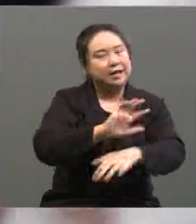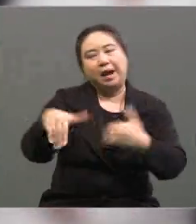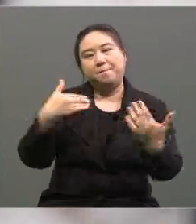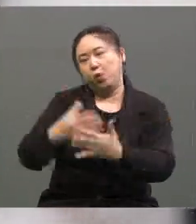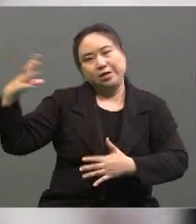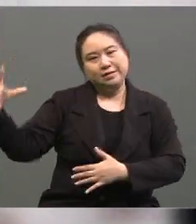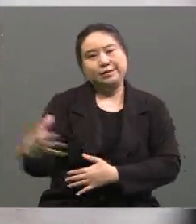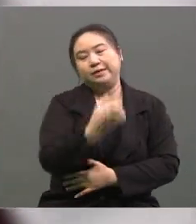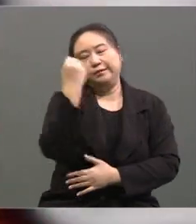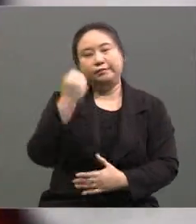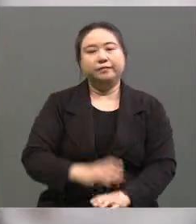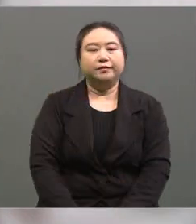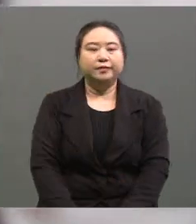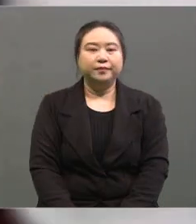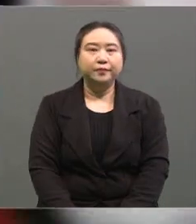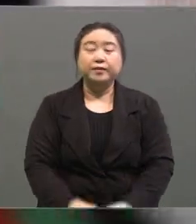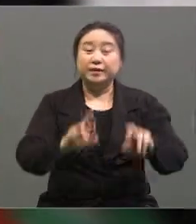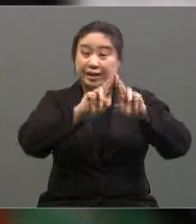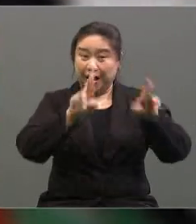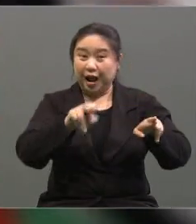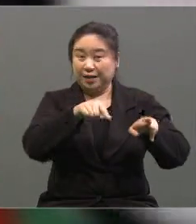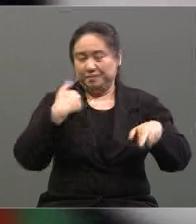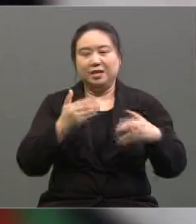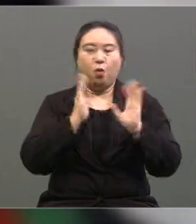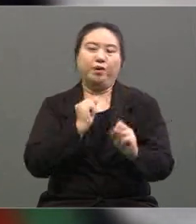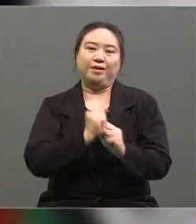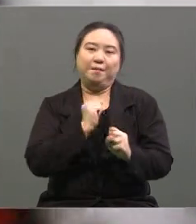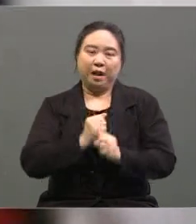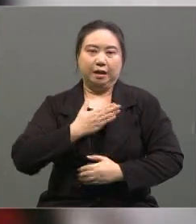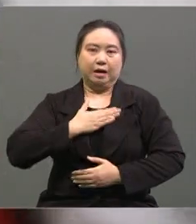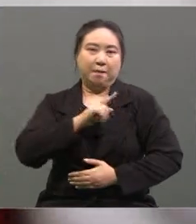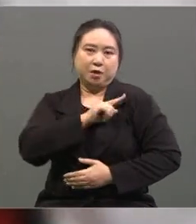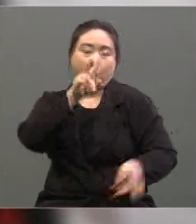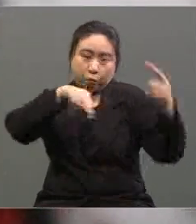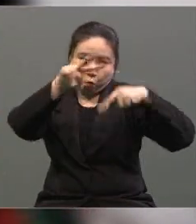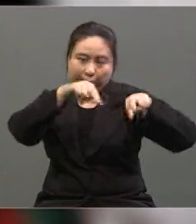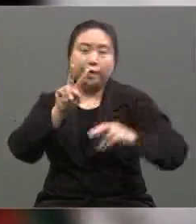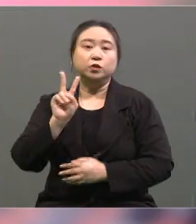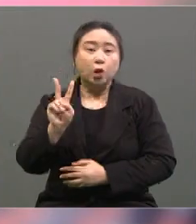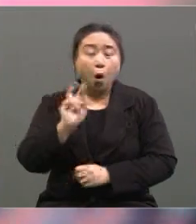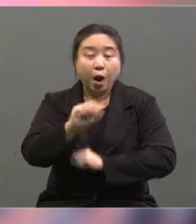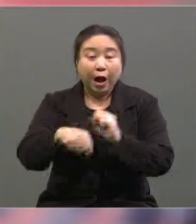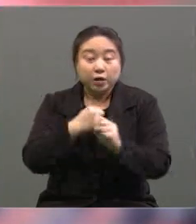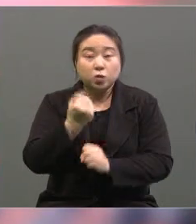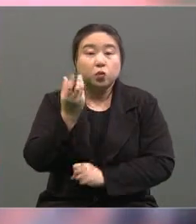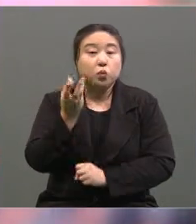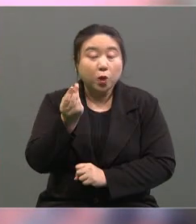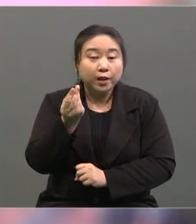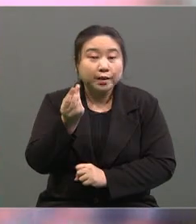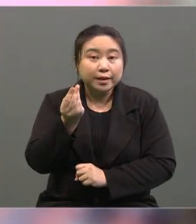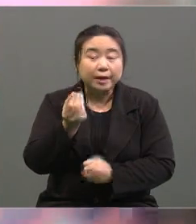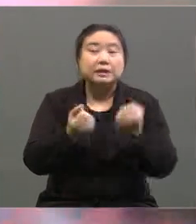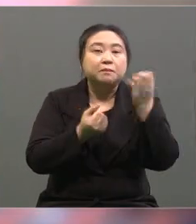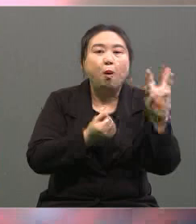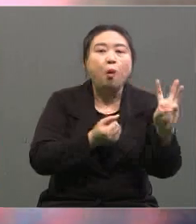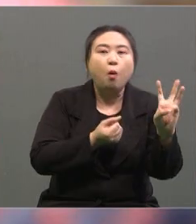อบกันต่อไปนะคะภายในร้านก็มีพนักงานแสดงตัวเป็นคนดูแล2คนอายุเนี่ยคนดูแลร้านนะ ครับ